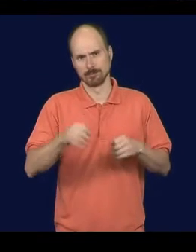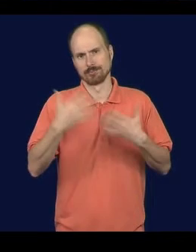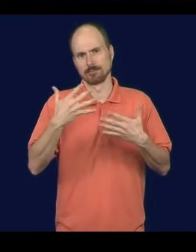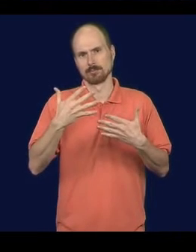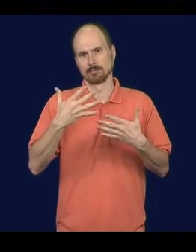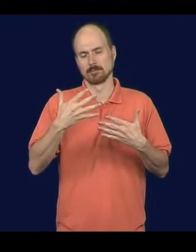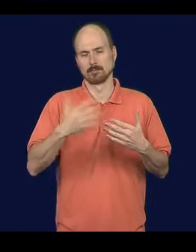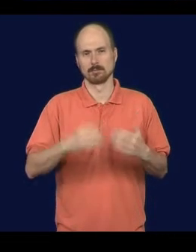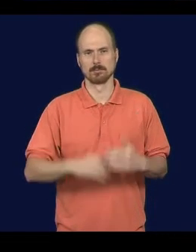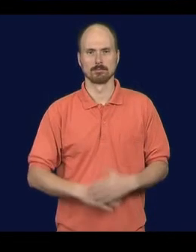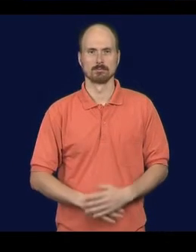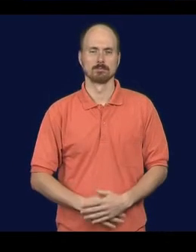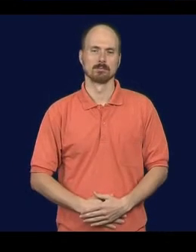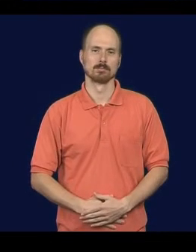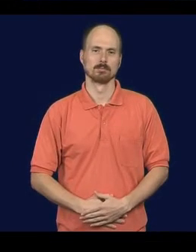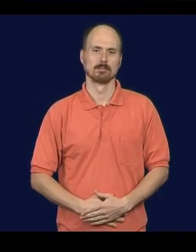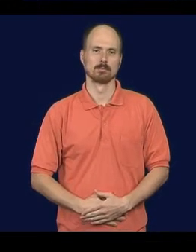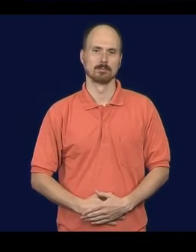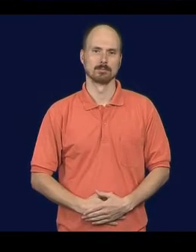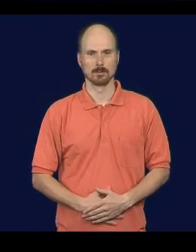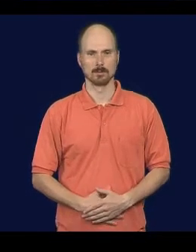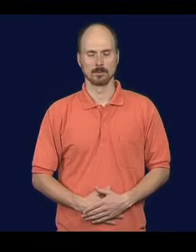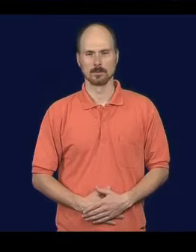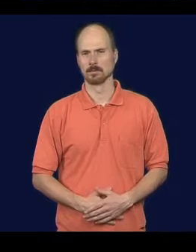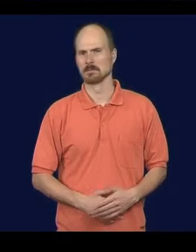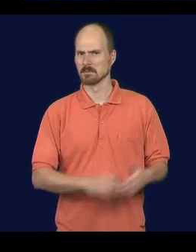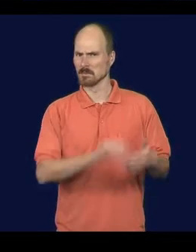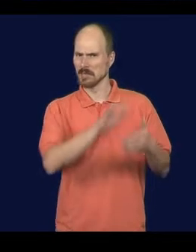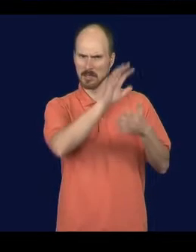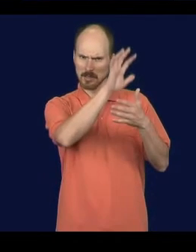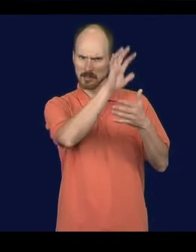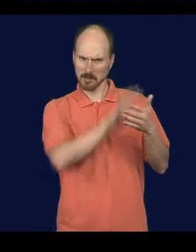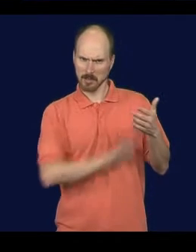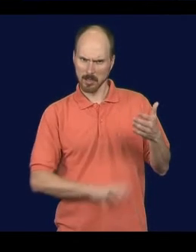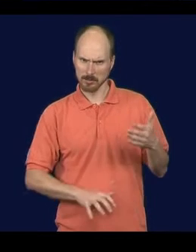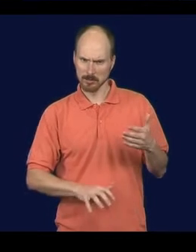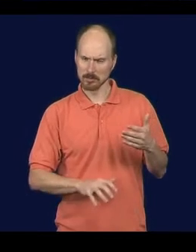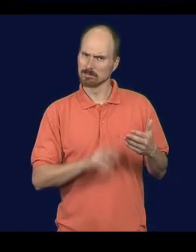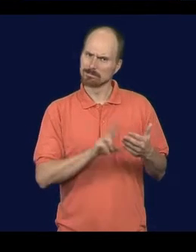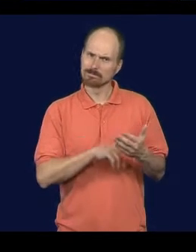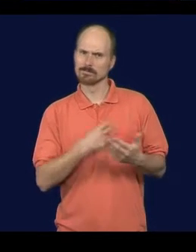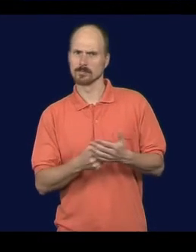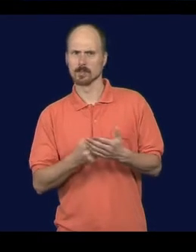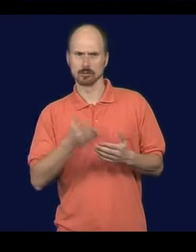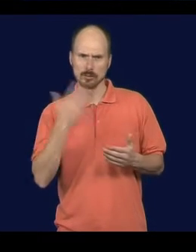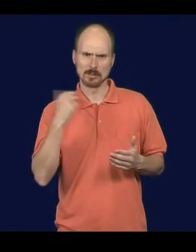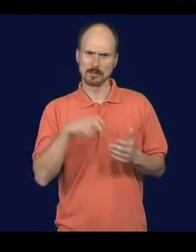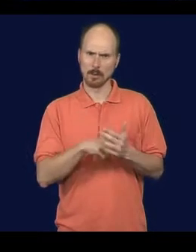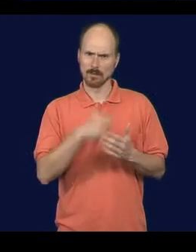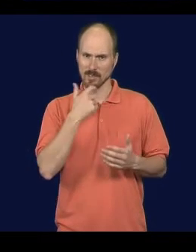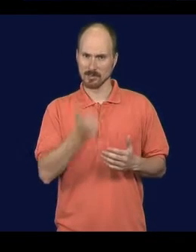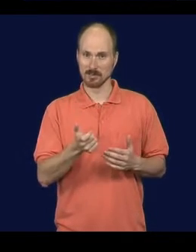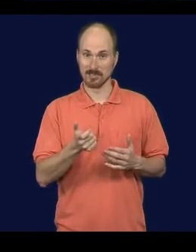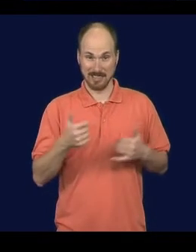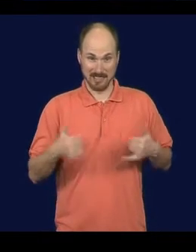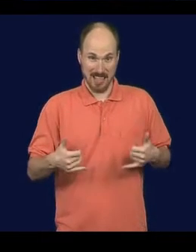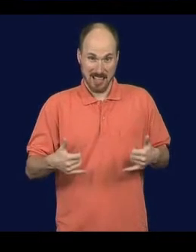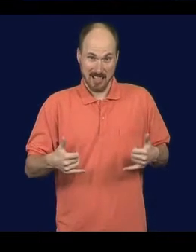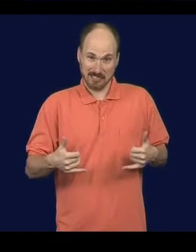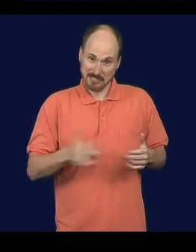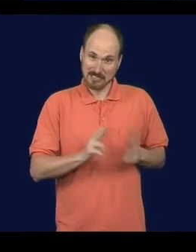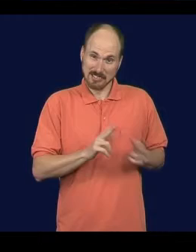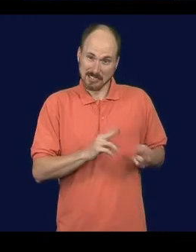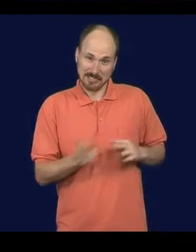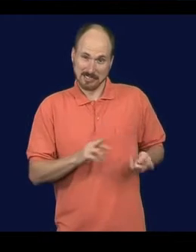Dobrý den, já jsem Zdeněk Vajtl a v podstatě mám mimo jiné i na starosti navigační centrum pro zrakové postižení.